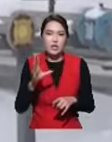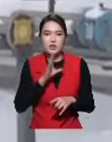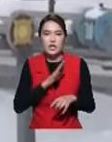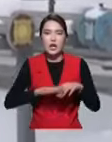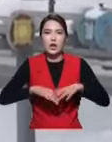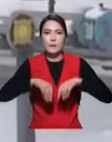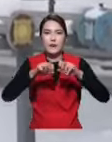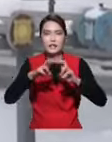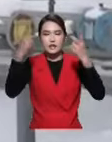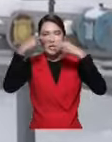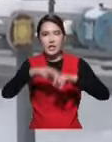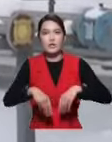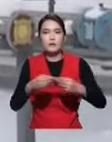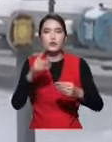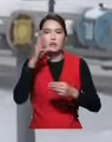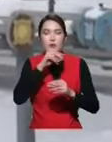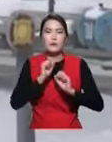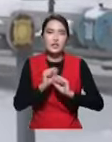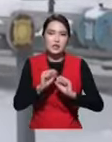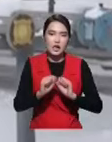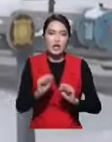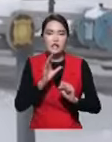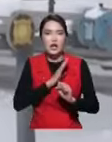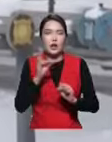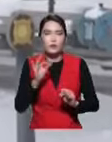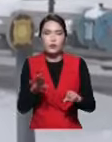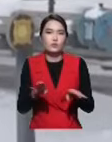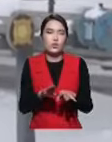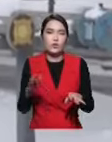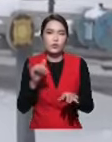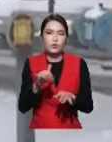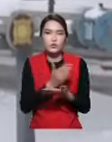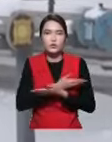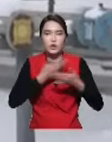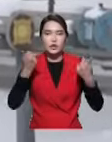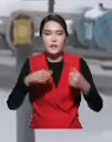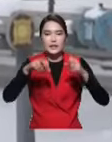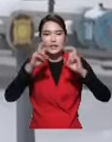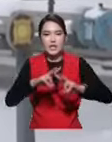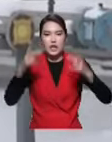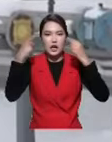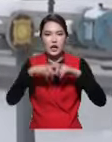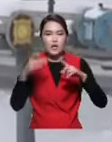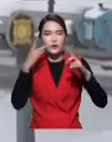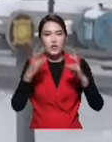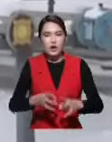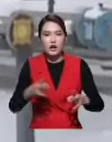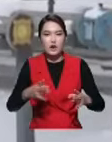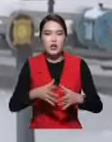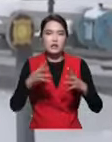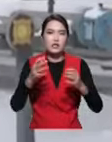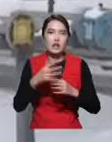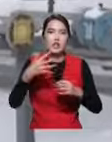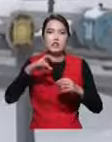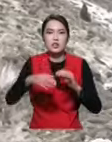специальное оборудование, которым измеряют вес и давление, но на автозаправках такого нет. К слову, сами баллоны часто еще советские, многим по 50 лет уже, а